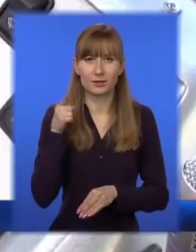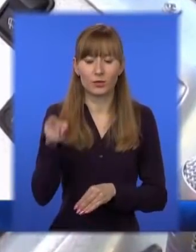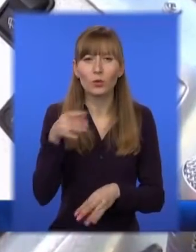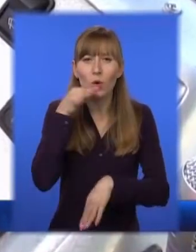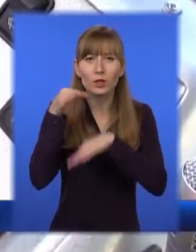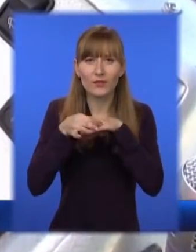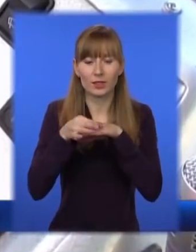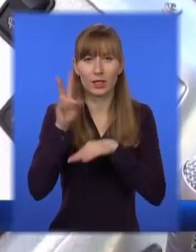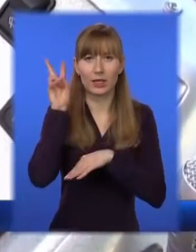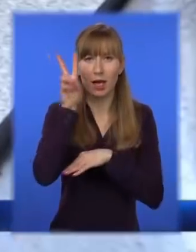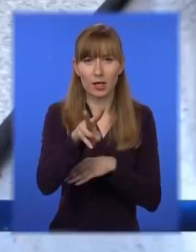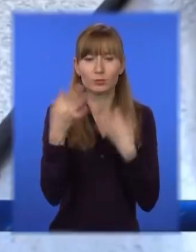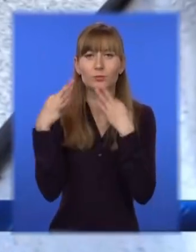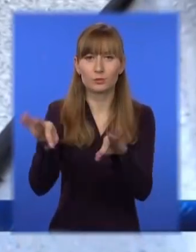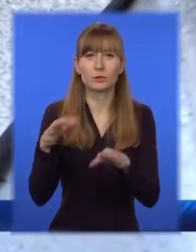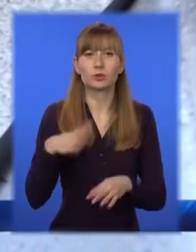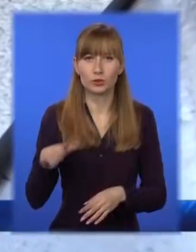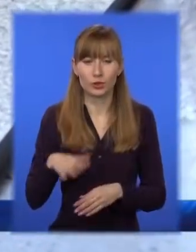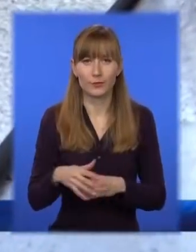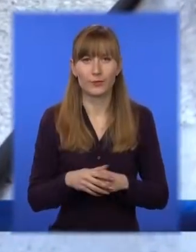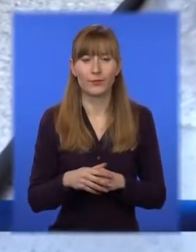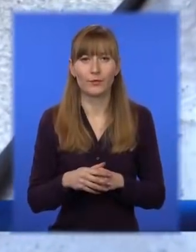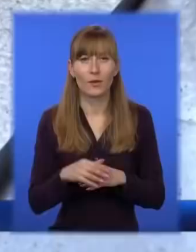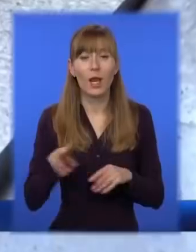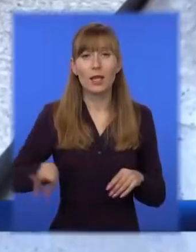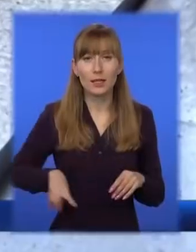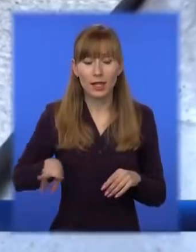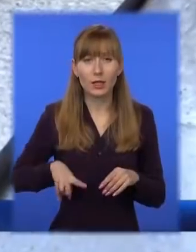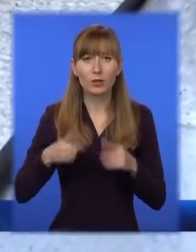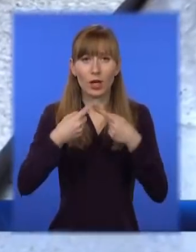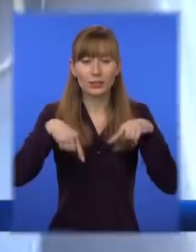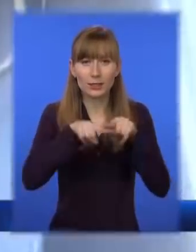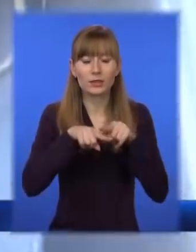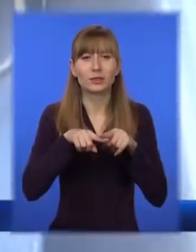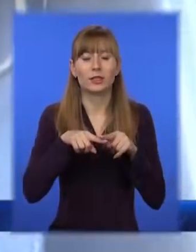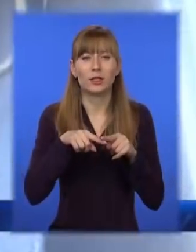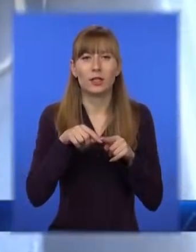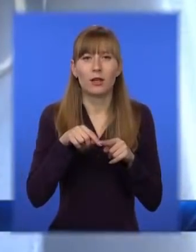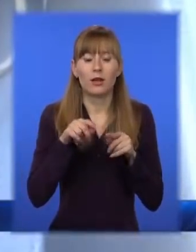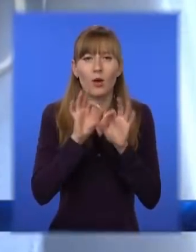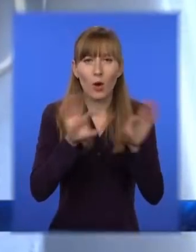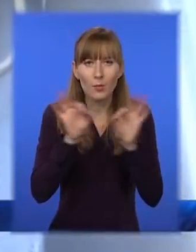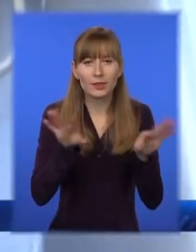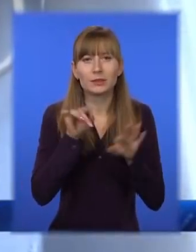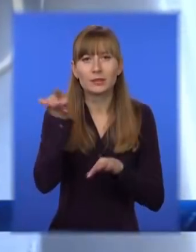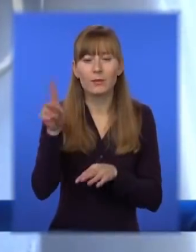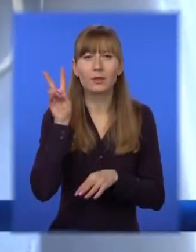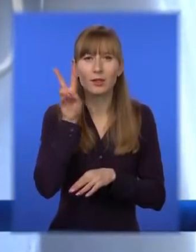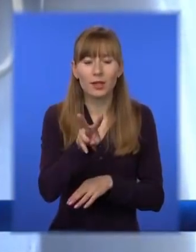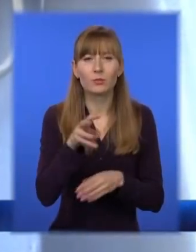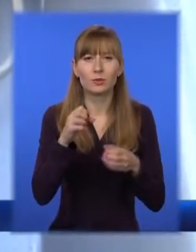який відповідав за вихід тролейбусу на лінію. Як повідомив директор організації, в транспорті зламалась